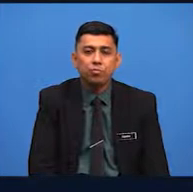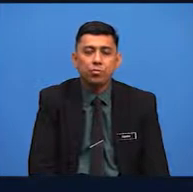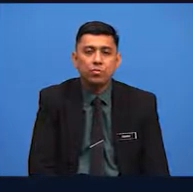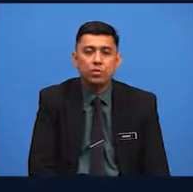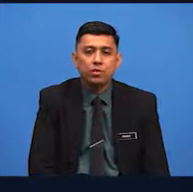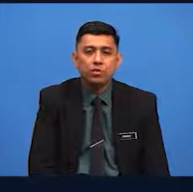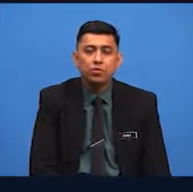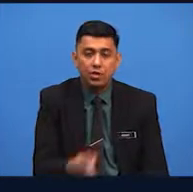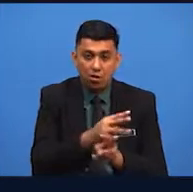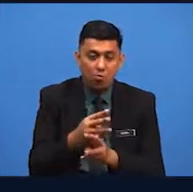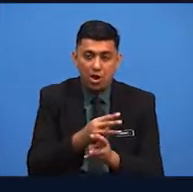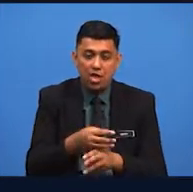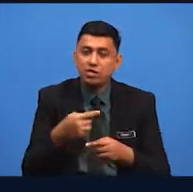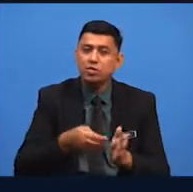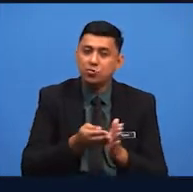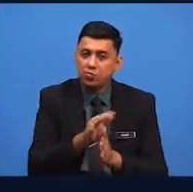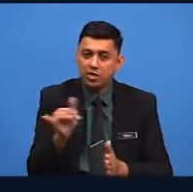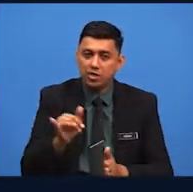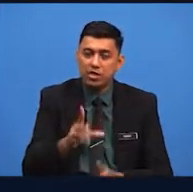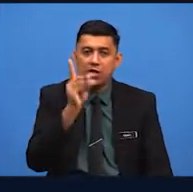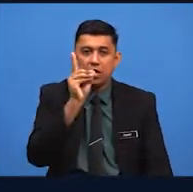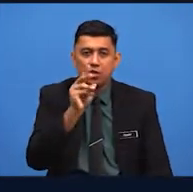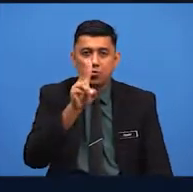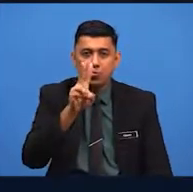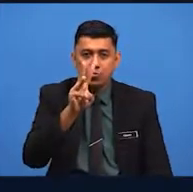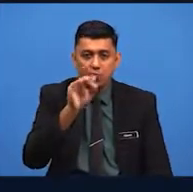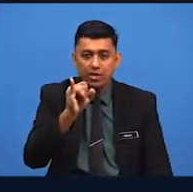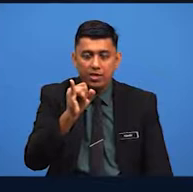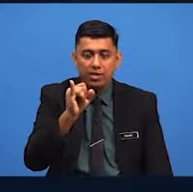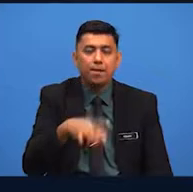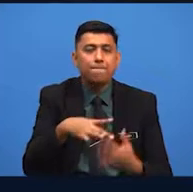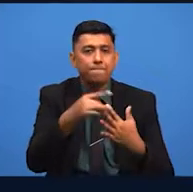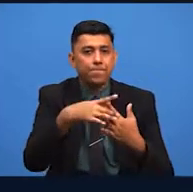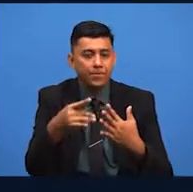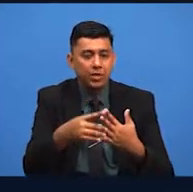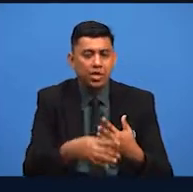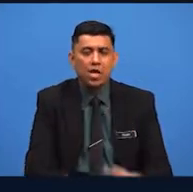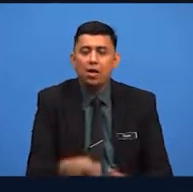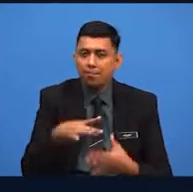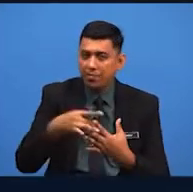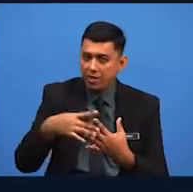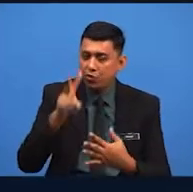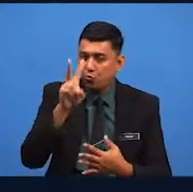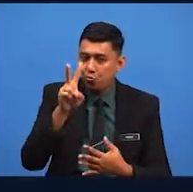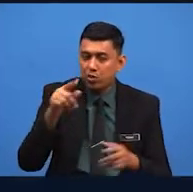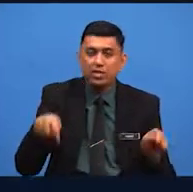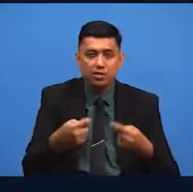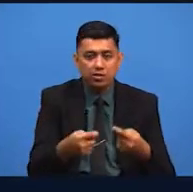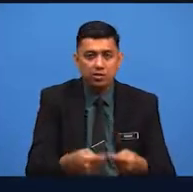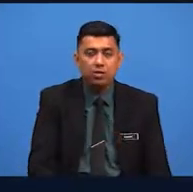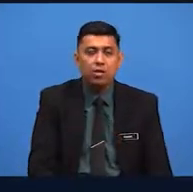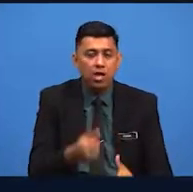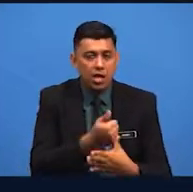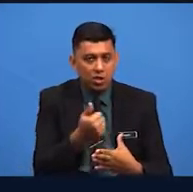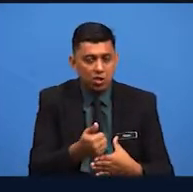Struktur kawalan seterusnya ialah dua pilihan yang bermaksud memilih dua tindakan atau dua